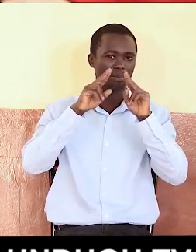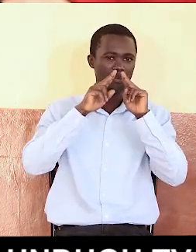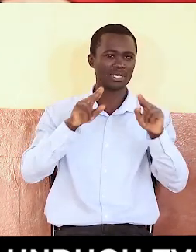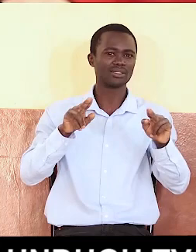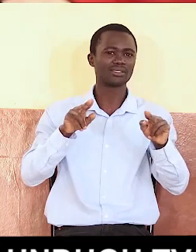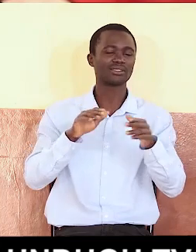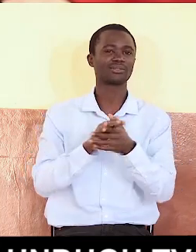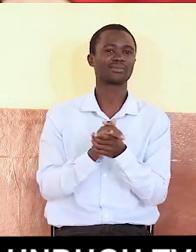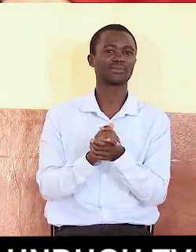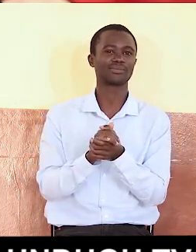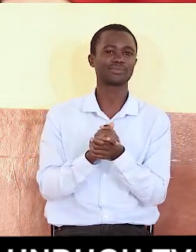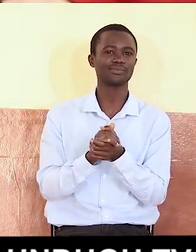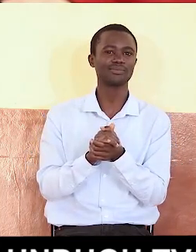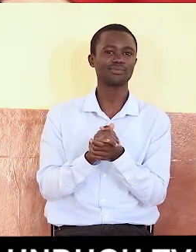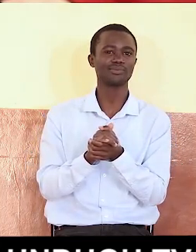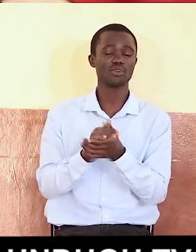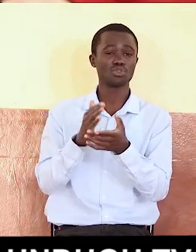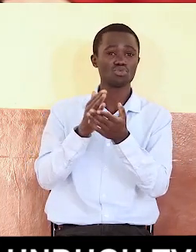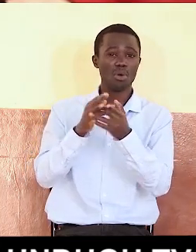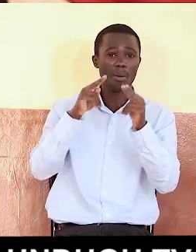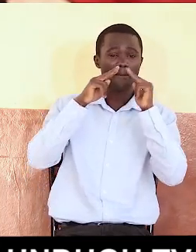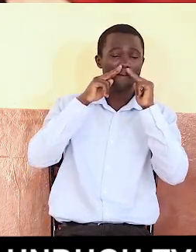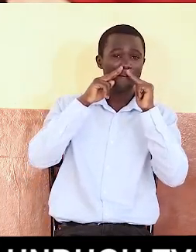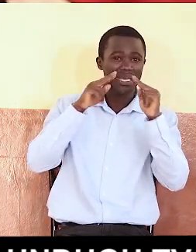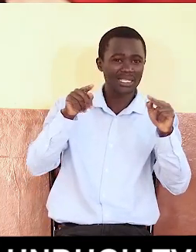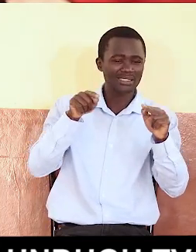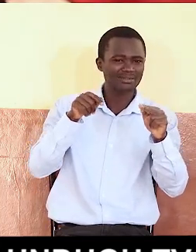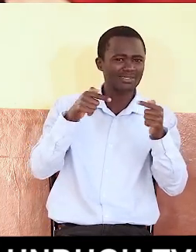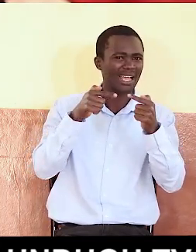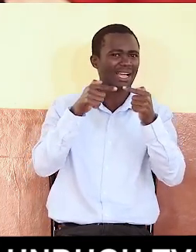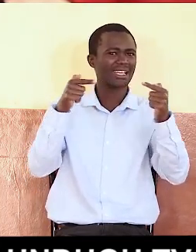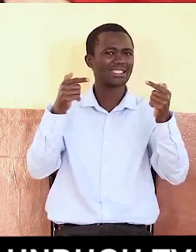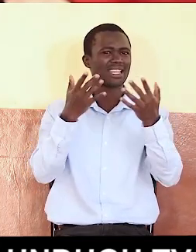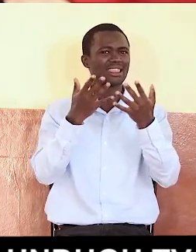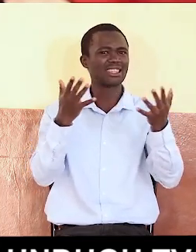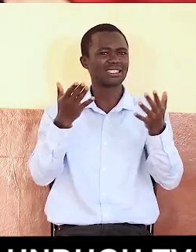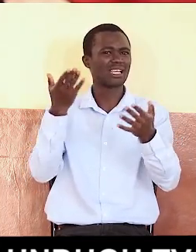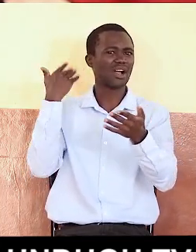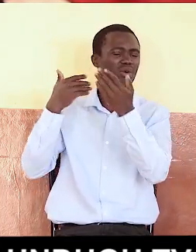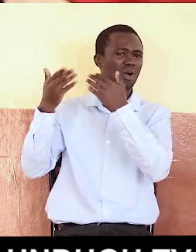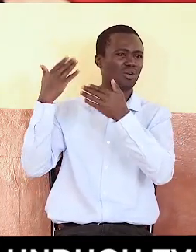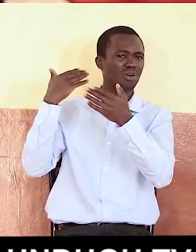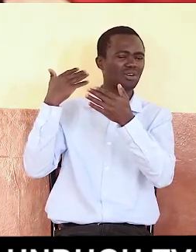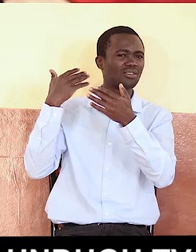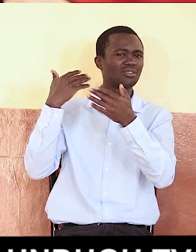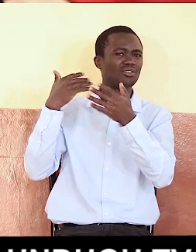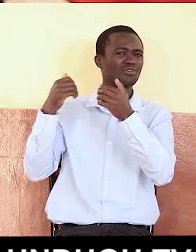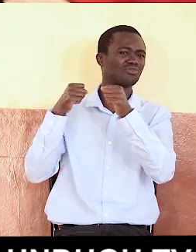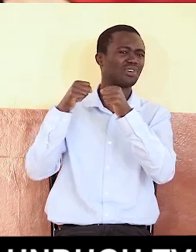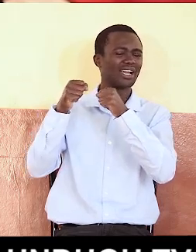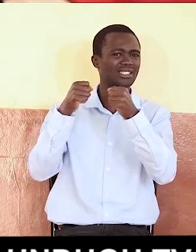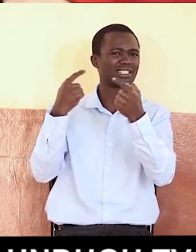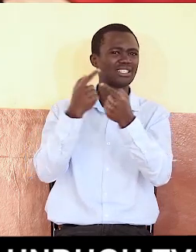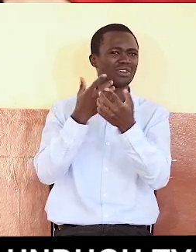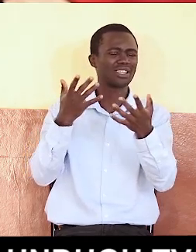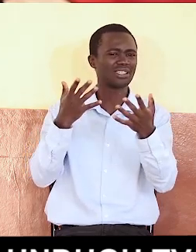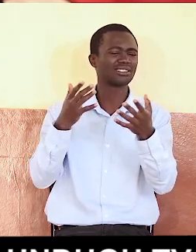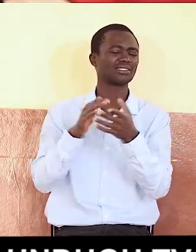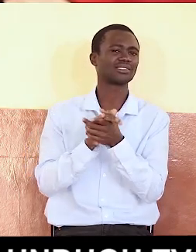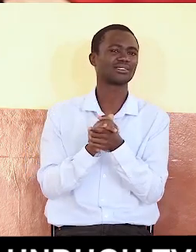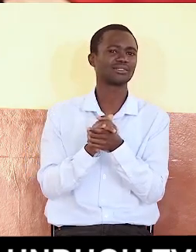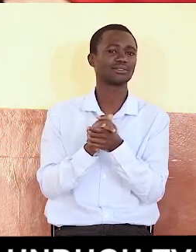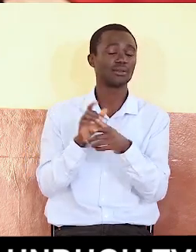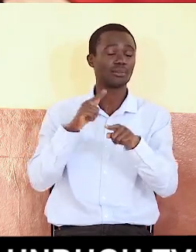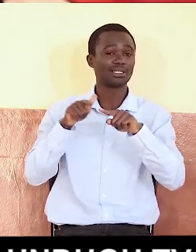amani ni kinyume cha matendo ya awali, cha fitina, cha fujo, cha vita. Lakini wakiwa